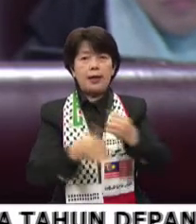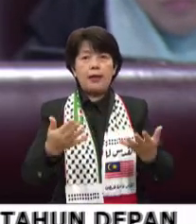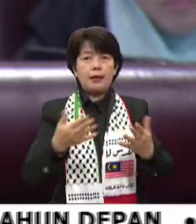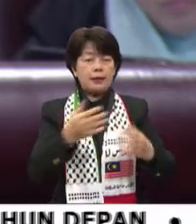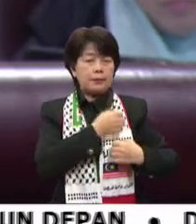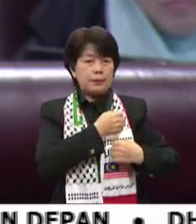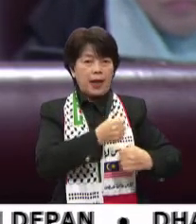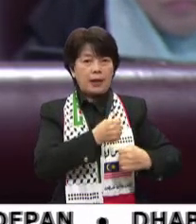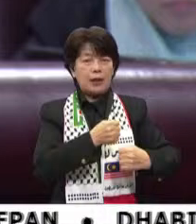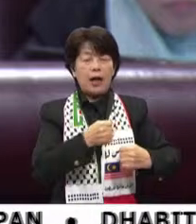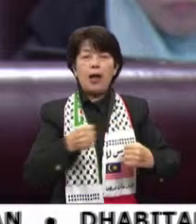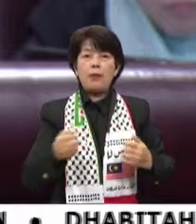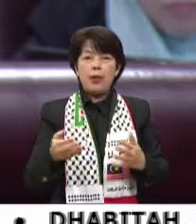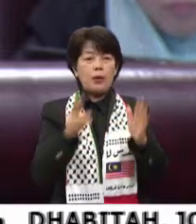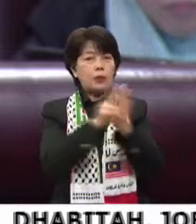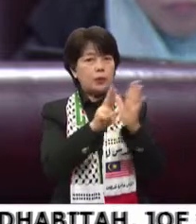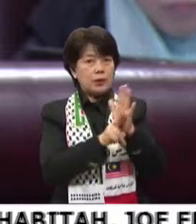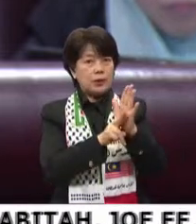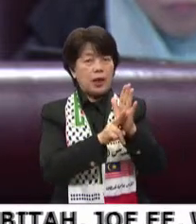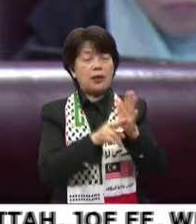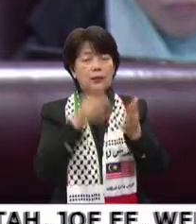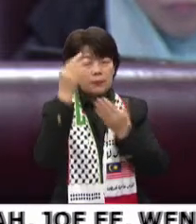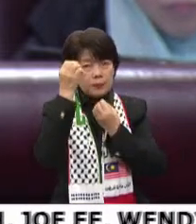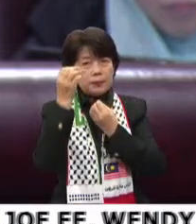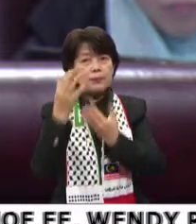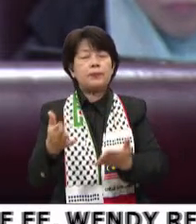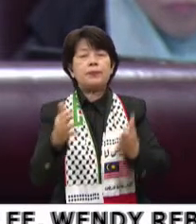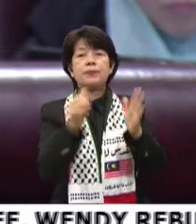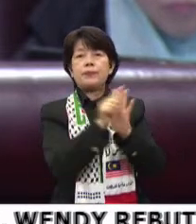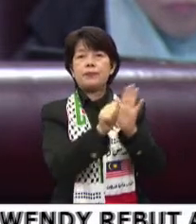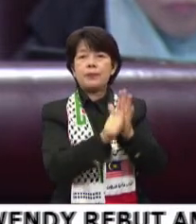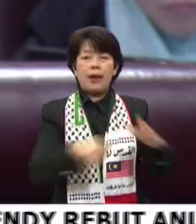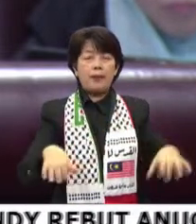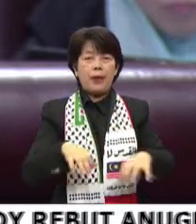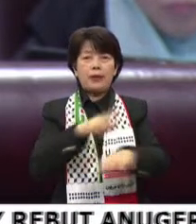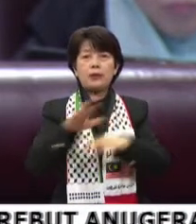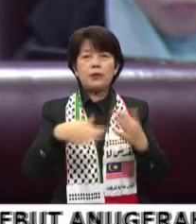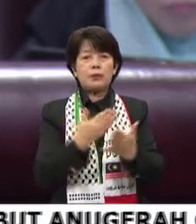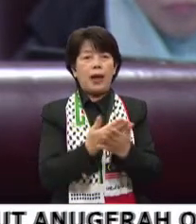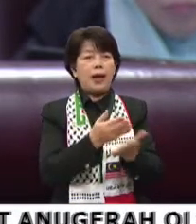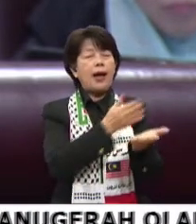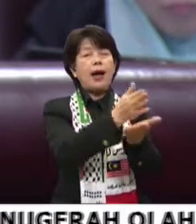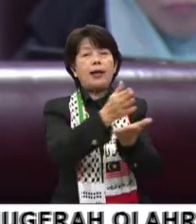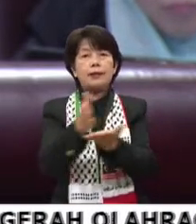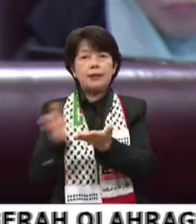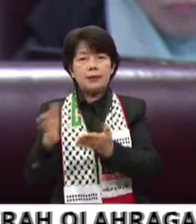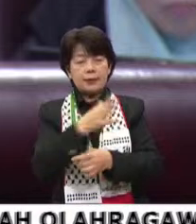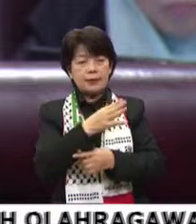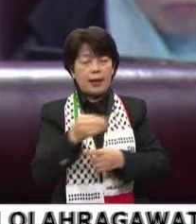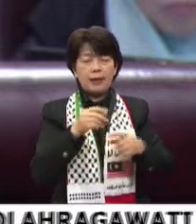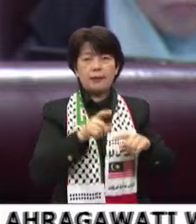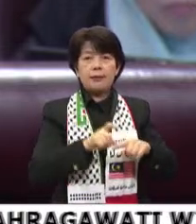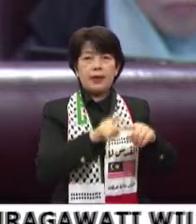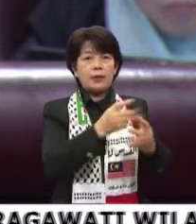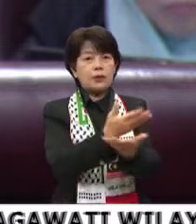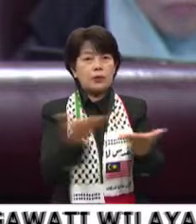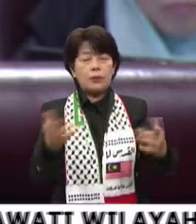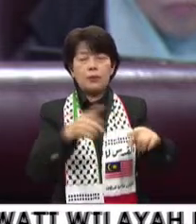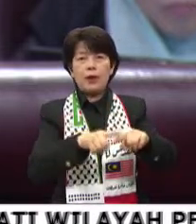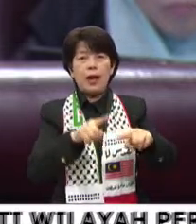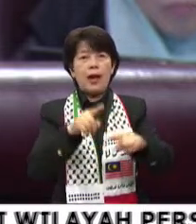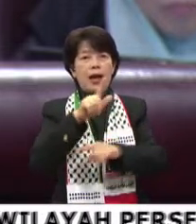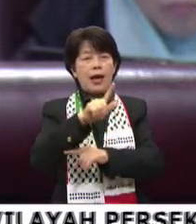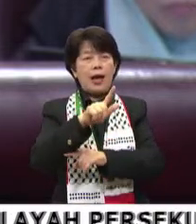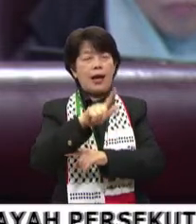baik undang-undang peraturan-peraturan dan amalan masing-masing berhubung dengan hak-hak yang terkandung dalam deklarasi